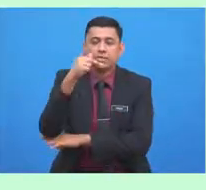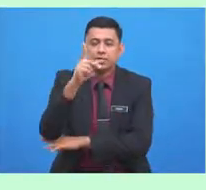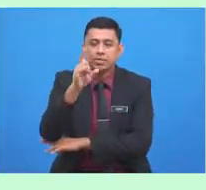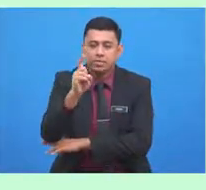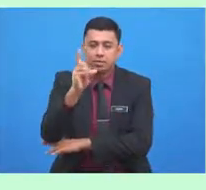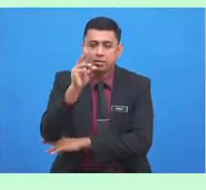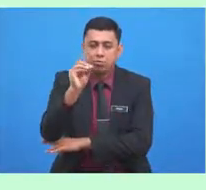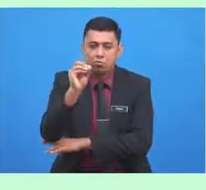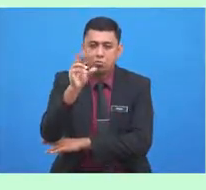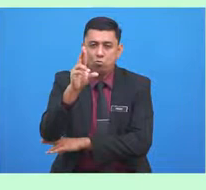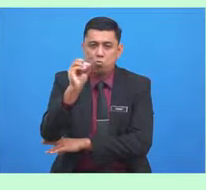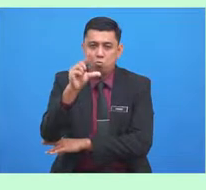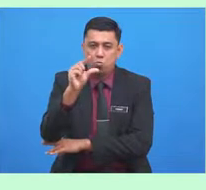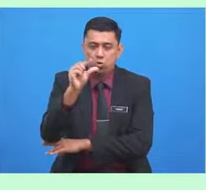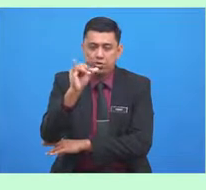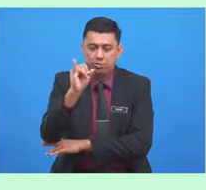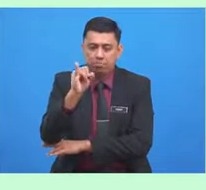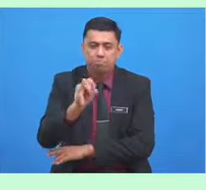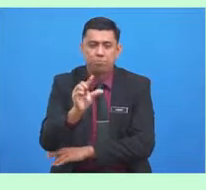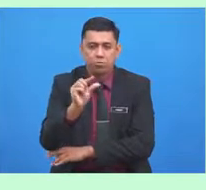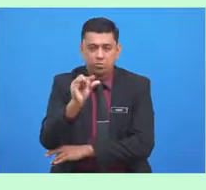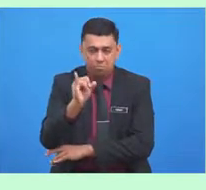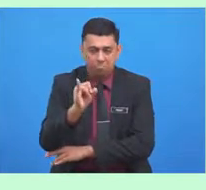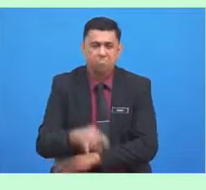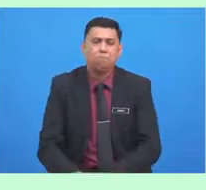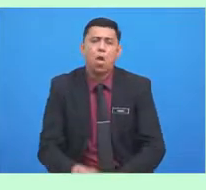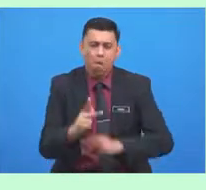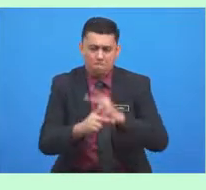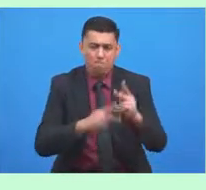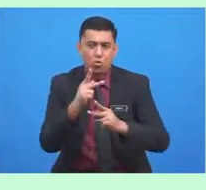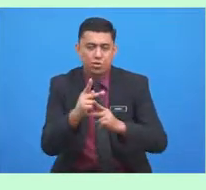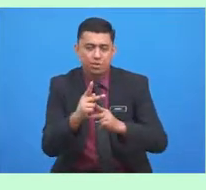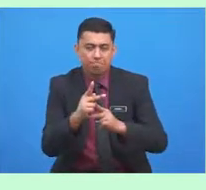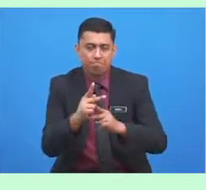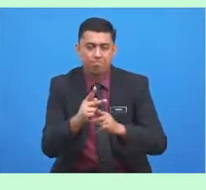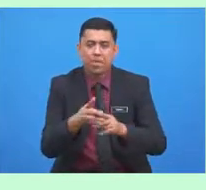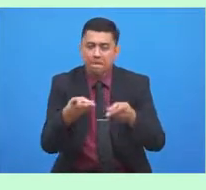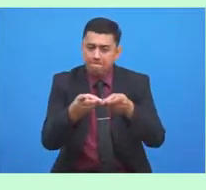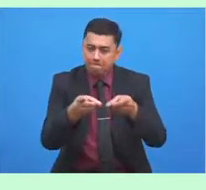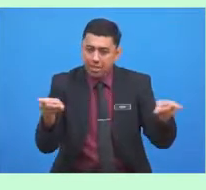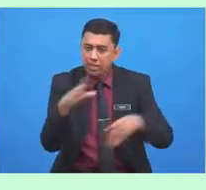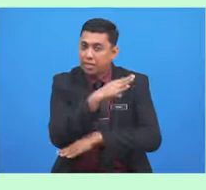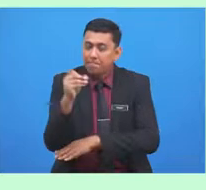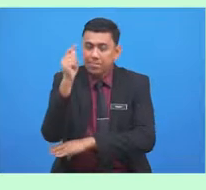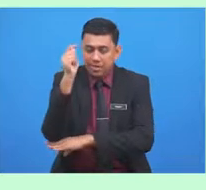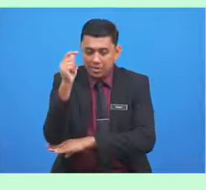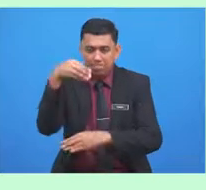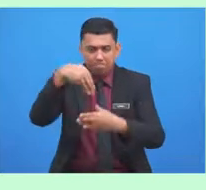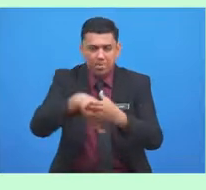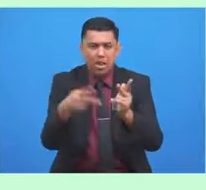Kedua, menghuraikan proses mendata dan menegak dalam kitaran hidrologi.